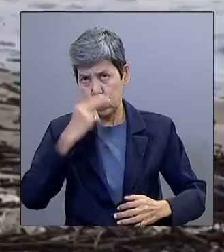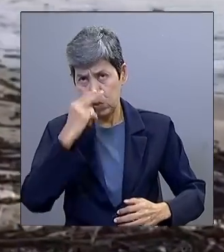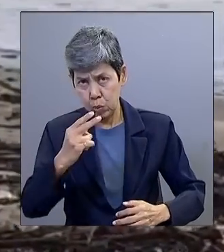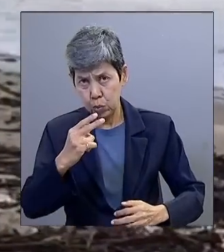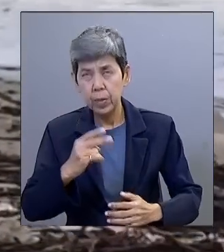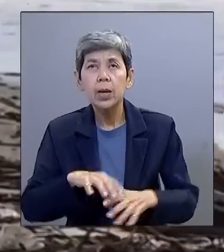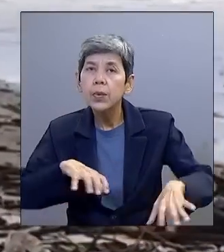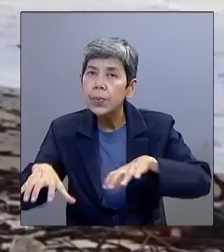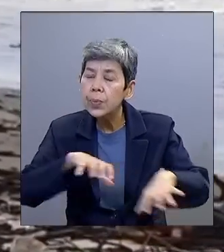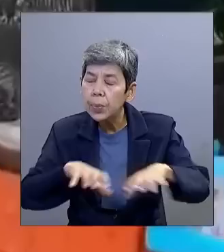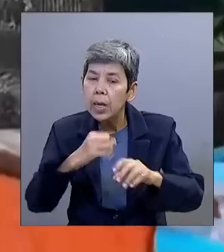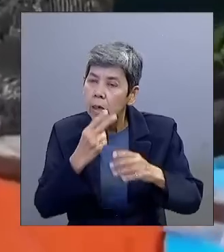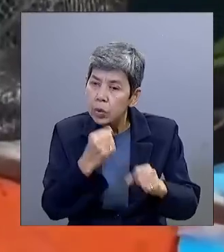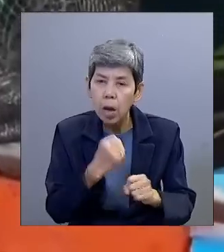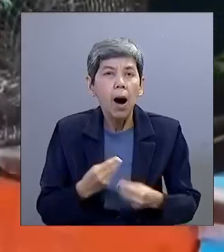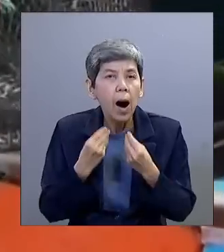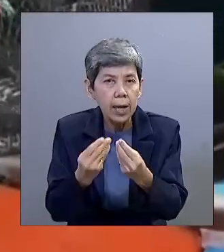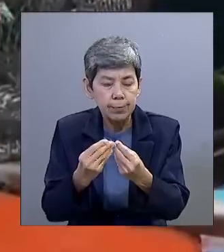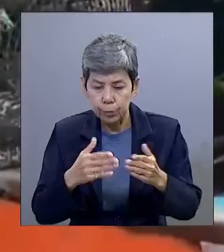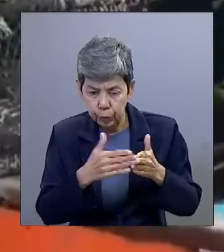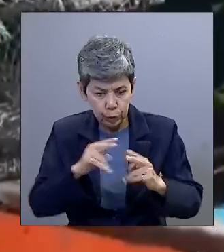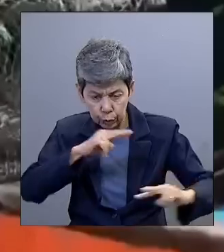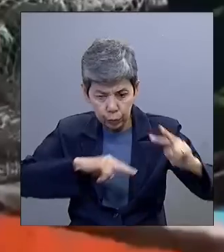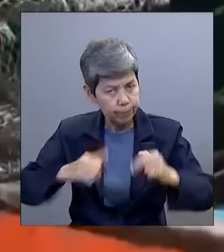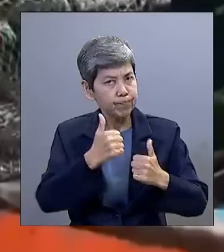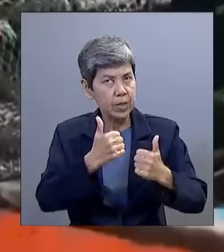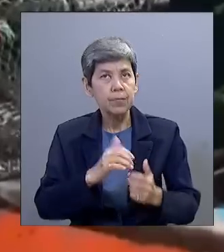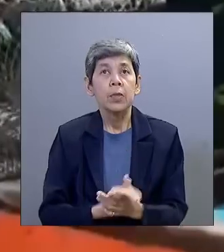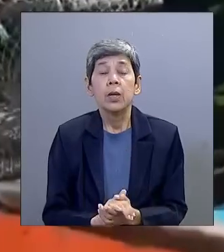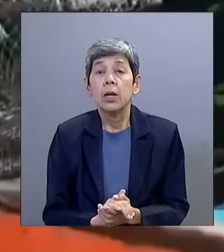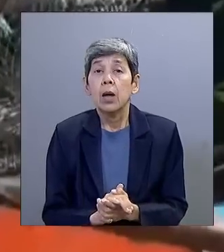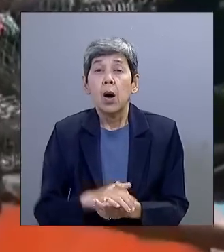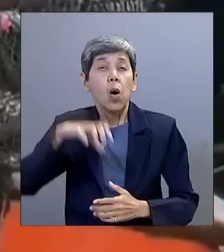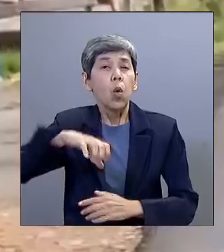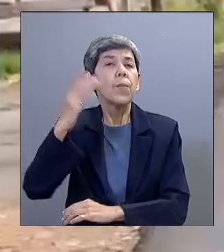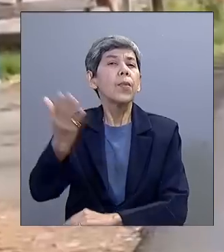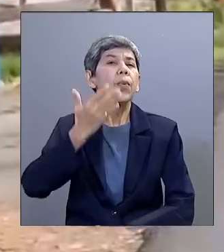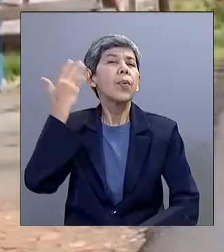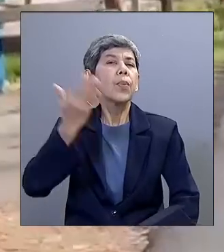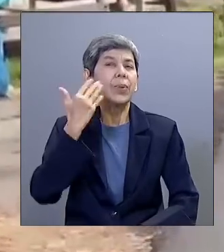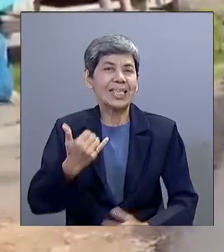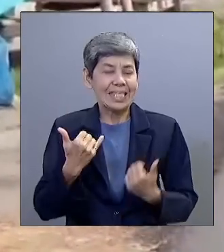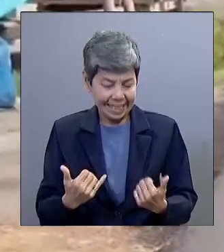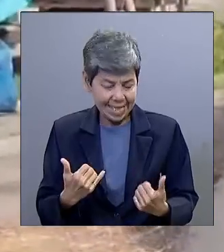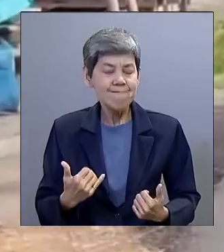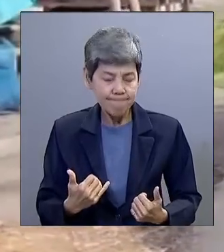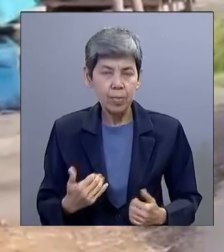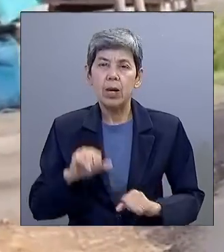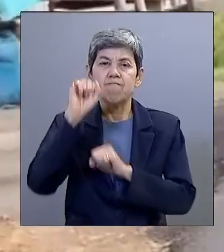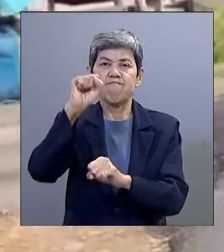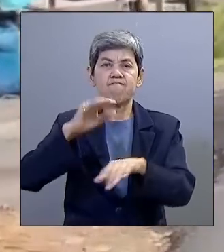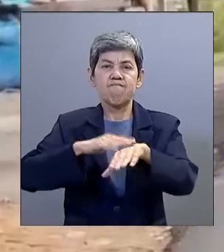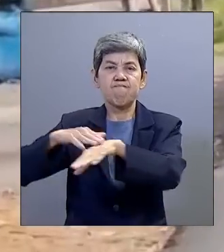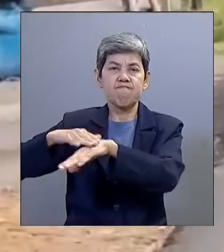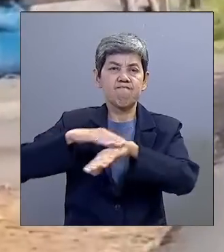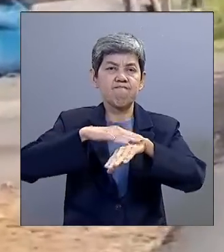จัดเตรียมอุปกรณ์ให้มีความปลอดภัยนะคะสำหรับกรมอุตุนิยมวิทยาในขณะนี้เนี่ยนะคะประกาศเตือนเรื่